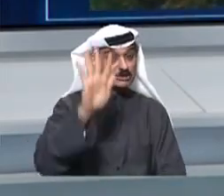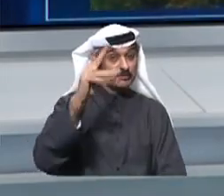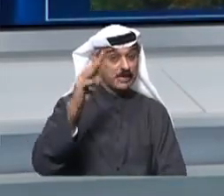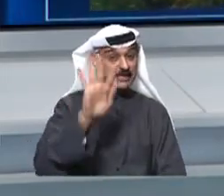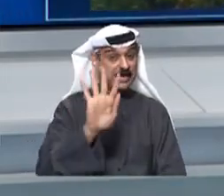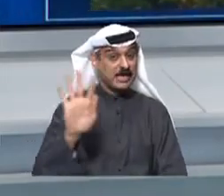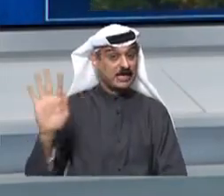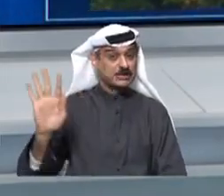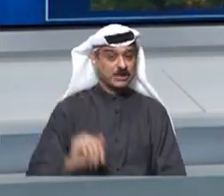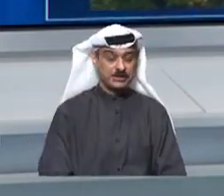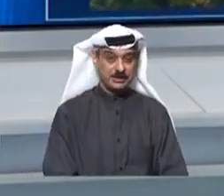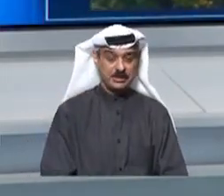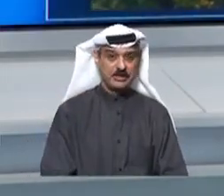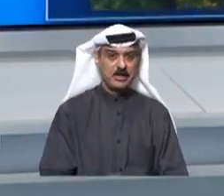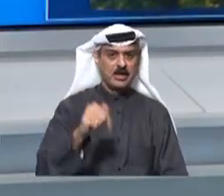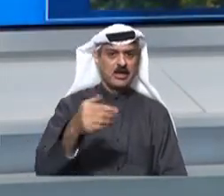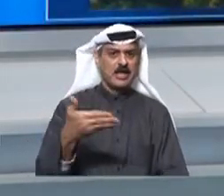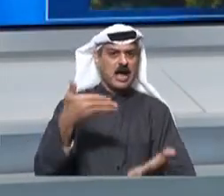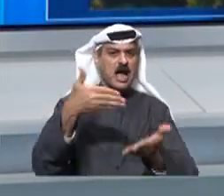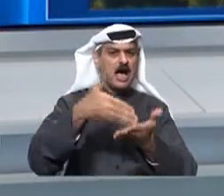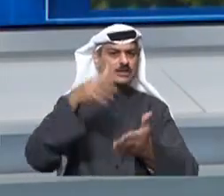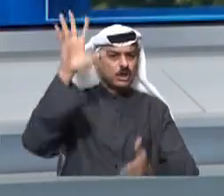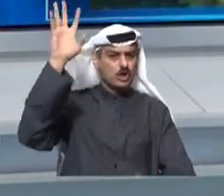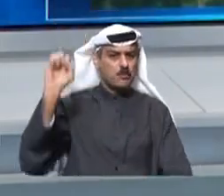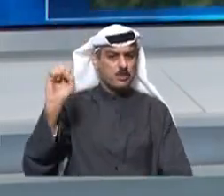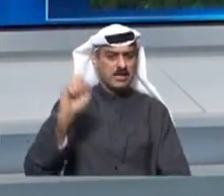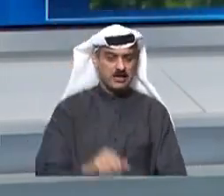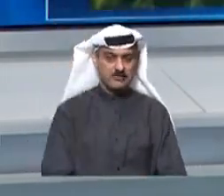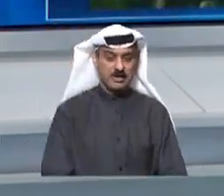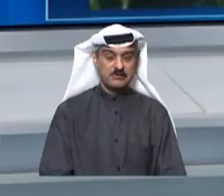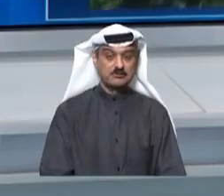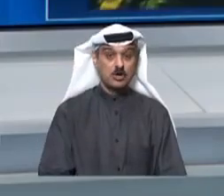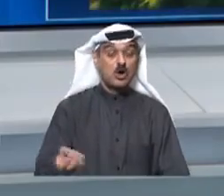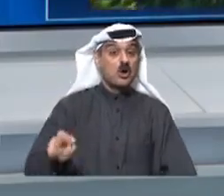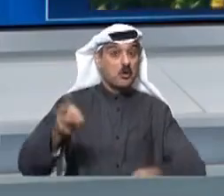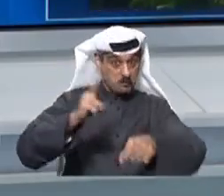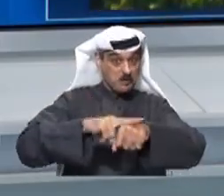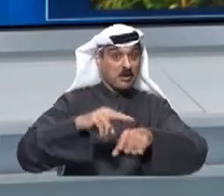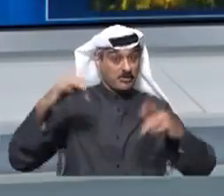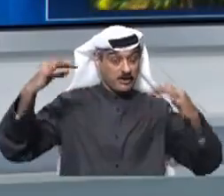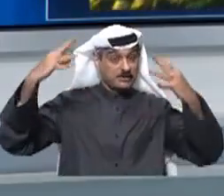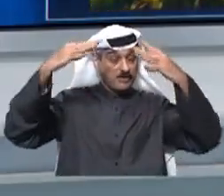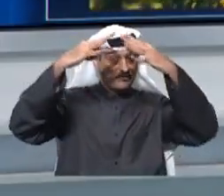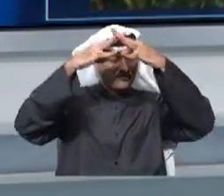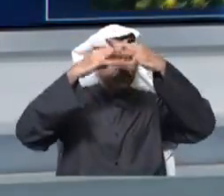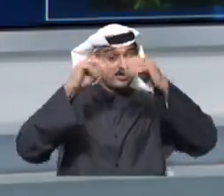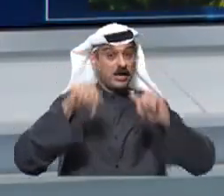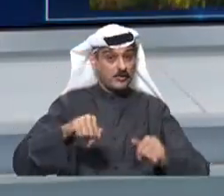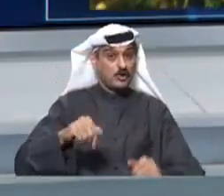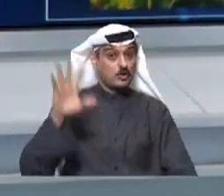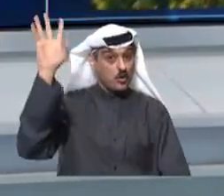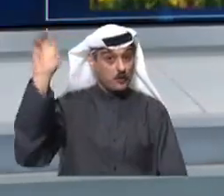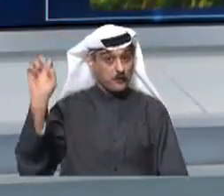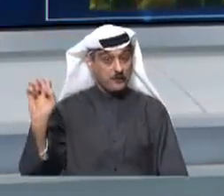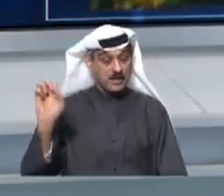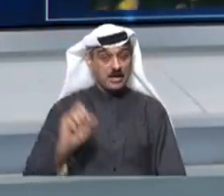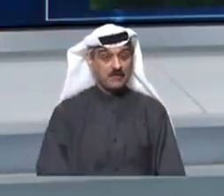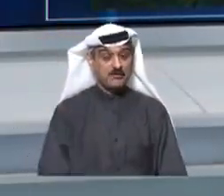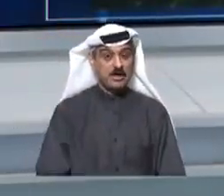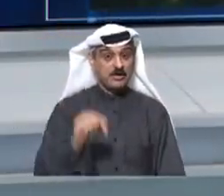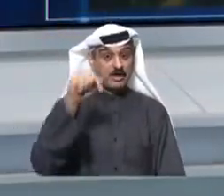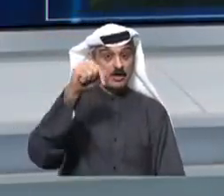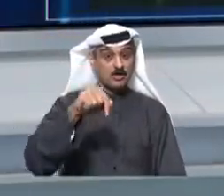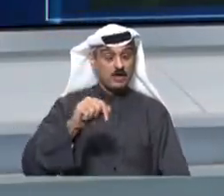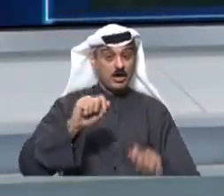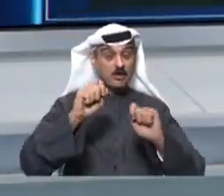إلى شرقية مع نهاية هذا اليوم، وأيضا عودة لتكاثر السحب تدريجيا مع نهاية هذا اليوم، راح تكون ملحوظة أكثر